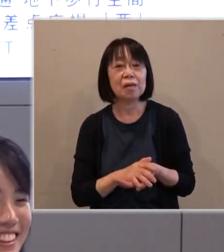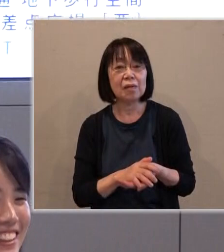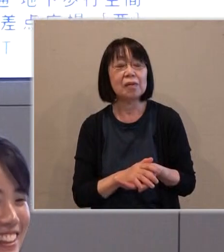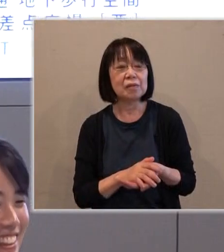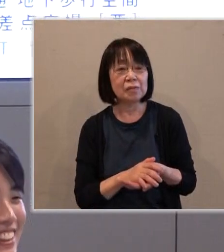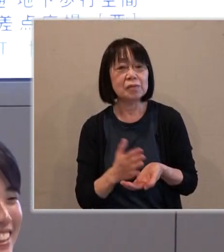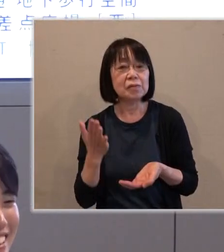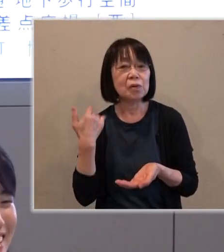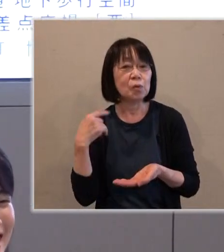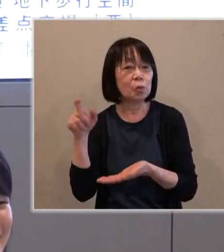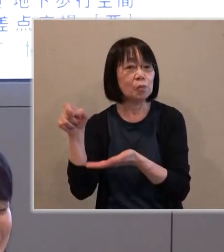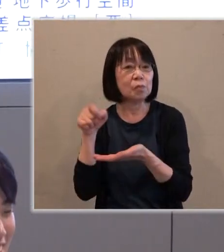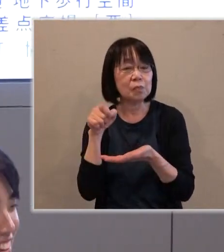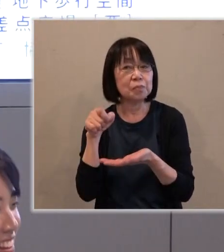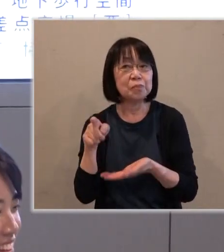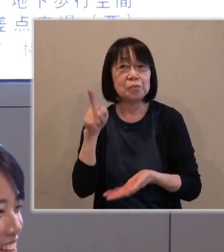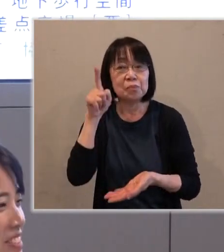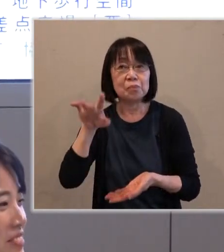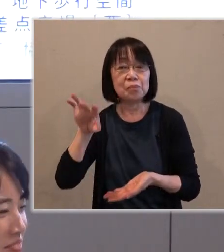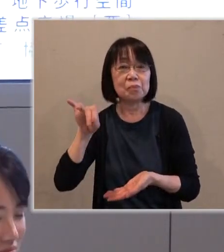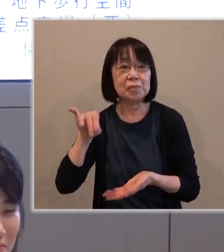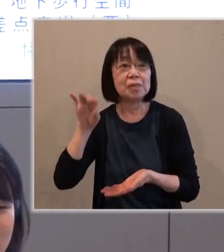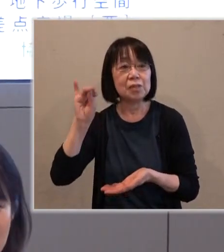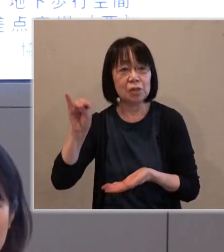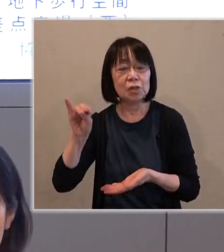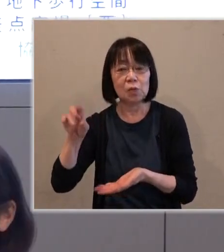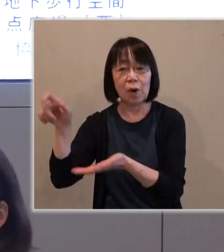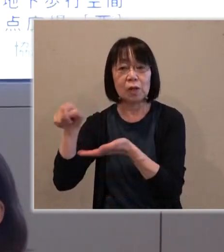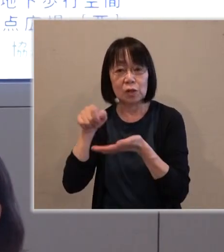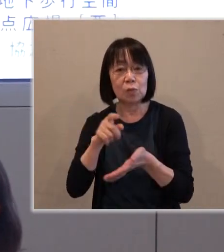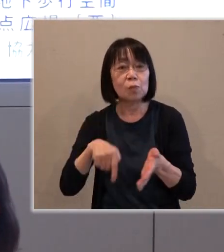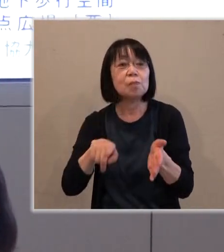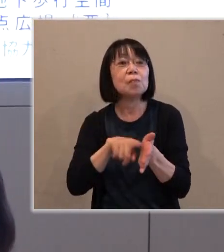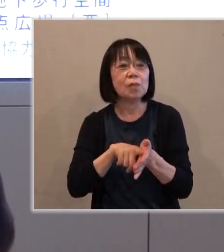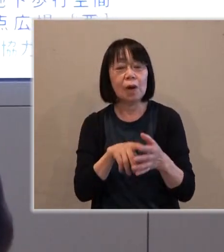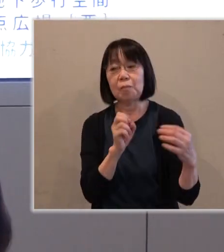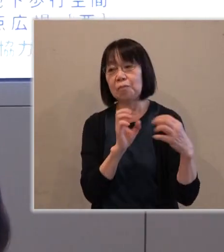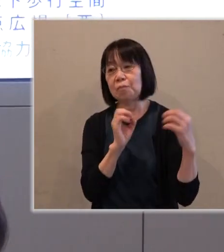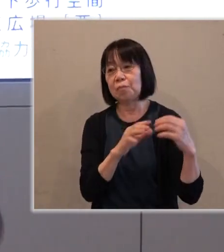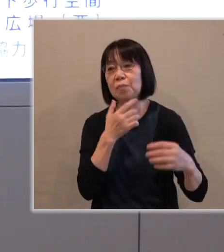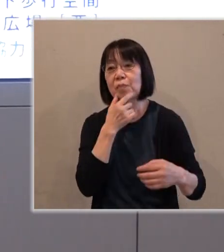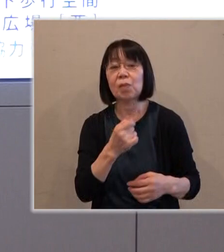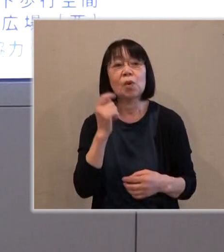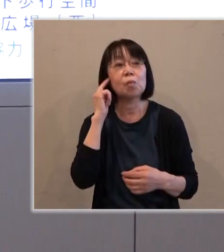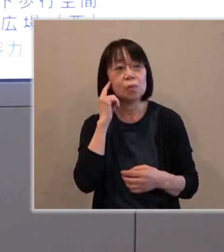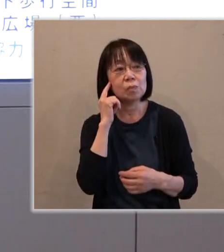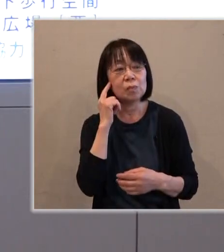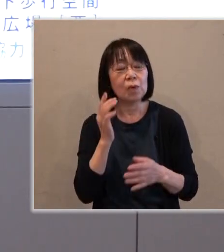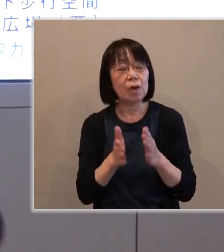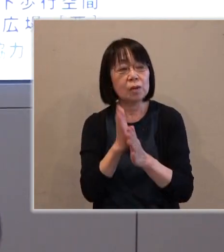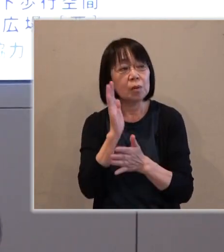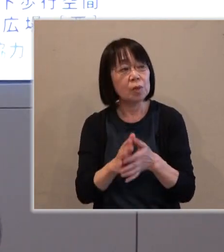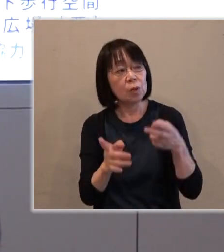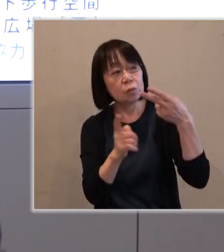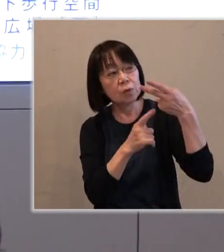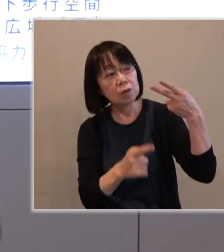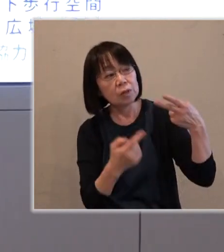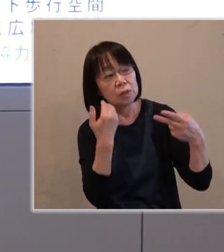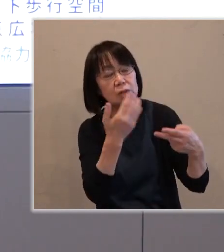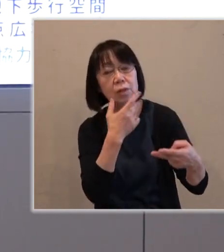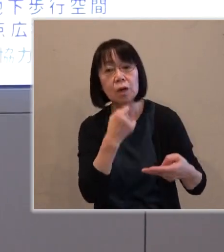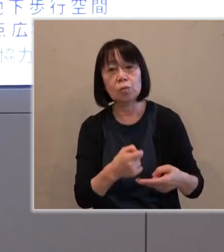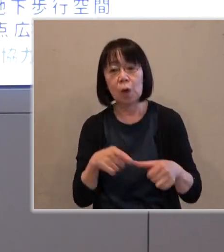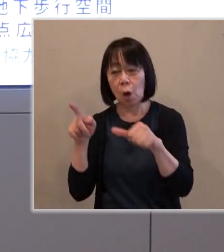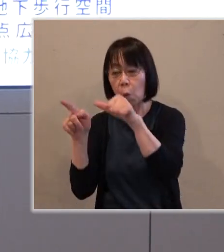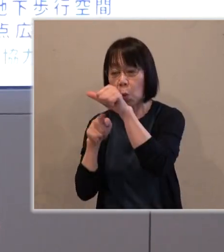戻しながら、話を展開していきたいと思うんですが、改めて、2人に、お聞きしたいなと思うのが、まあ、5人もピッチした